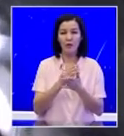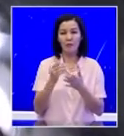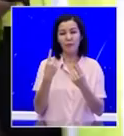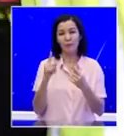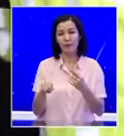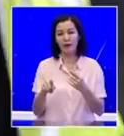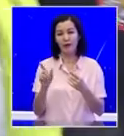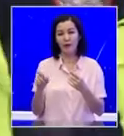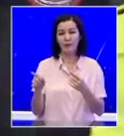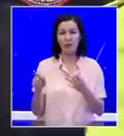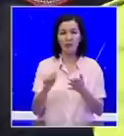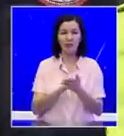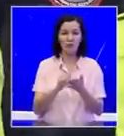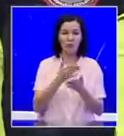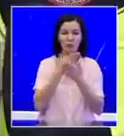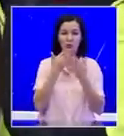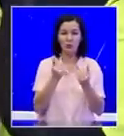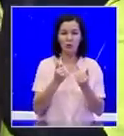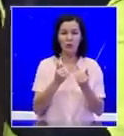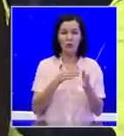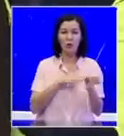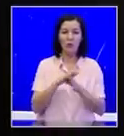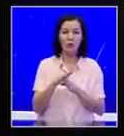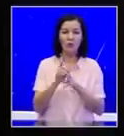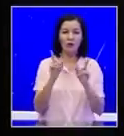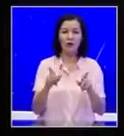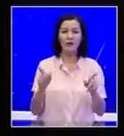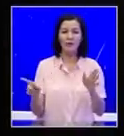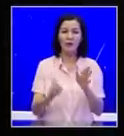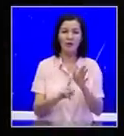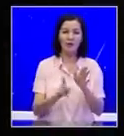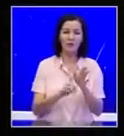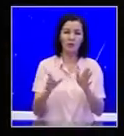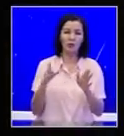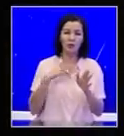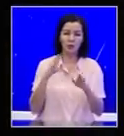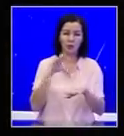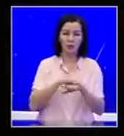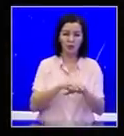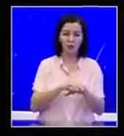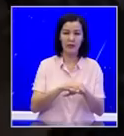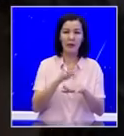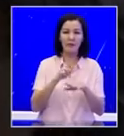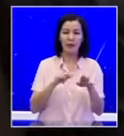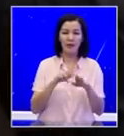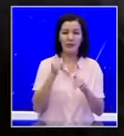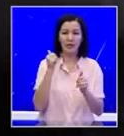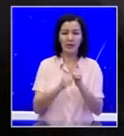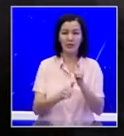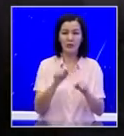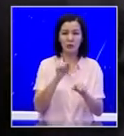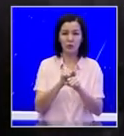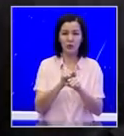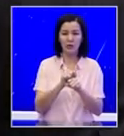бірінікі мүлде заңдастырылмаған. Көлік толы жолаушылармен қатынап жүргендері де болды. Полиция департаментінің өкілдері әр қайсысын